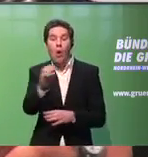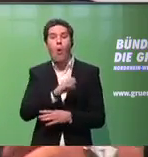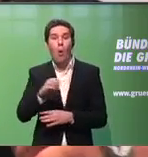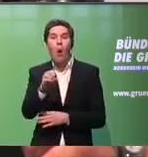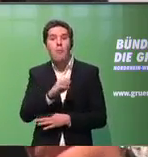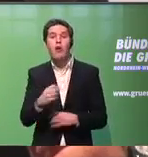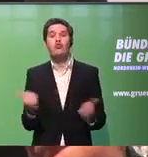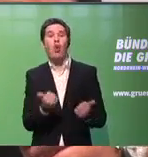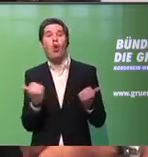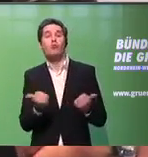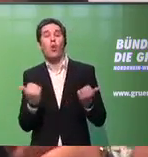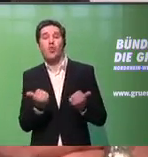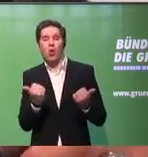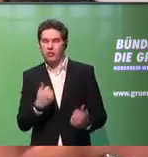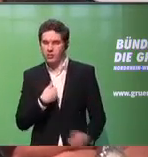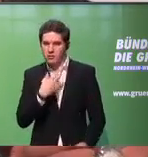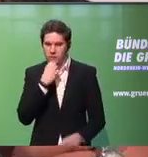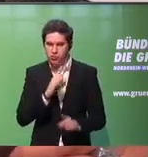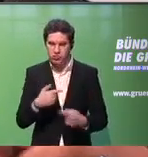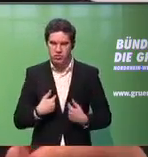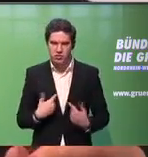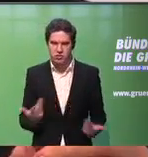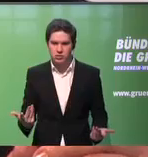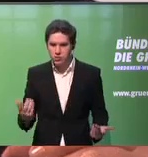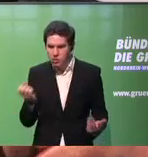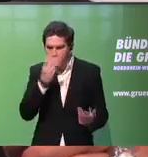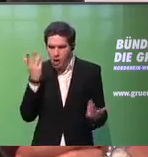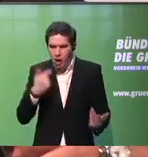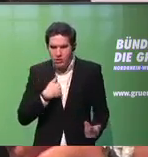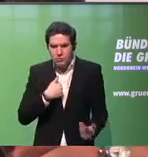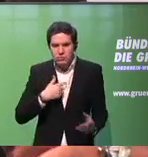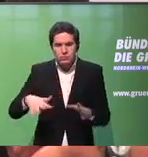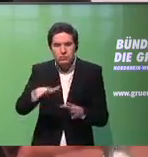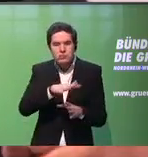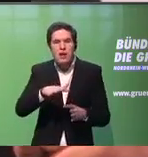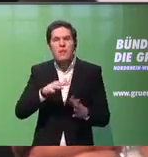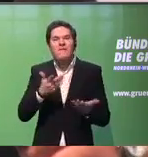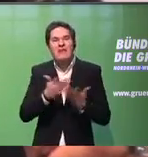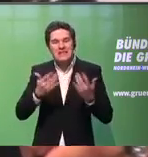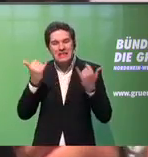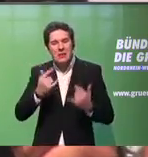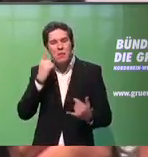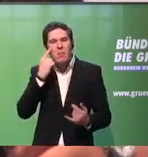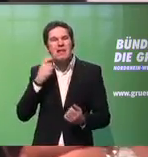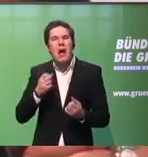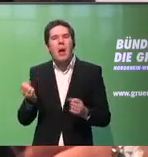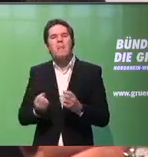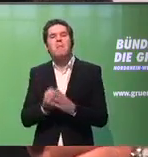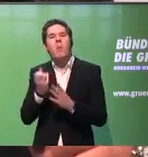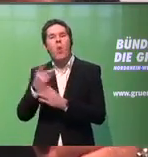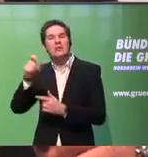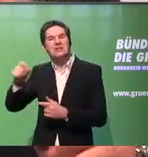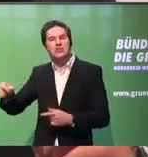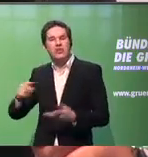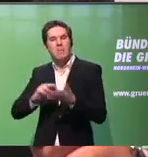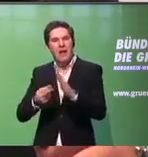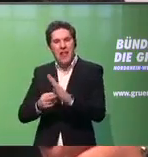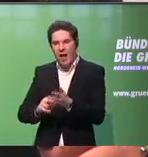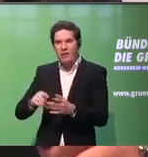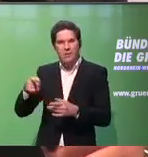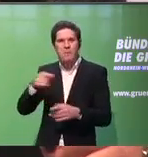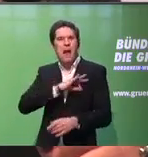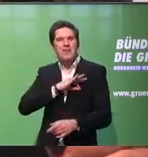und toll ist. Darum geht es bei uns gar nicht. Sondern es geht darum, dass die Lösungen der populistischen Parteien falsch sind, denn sie haben überhaupt keine